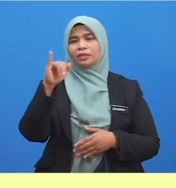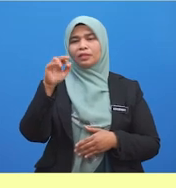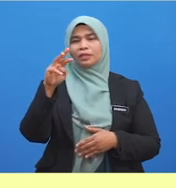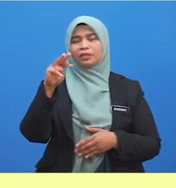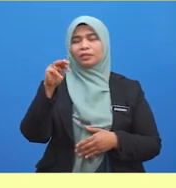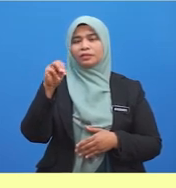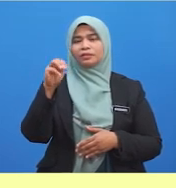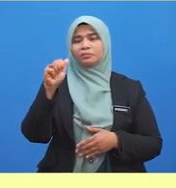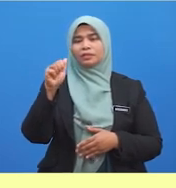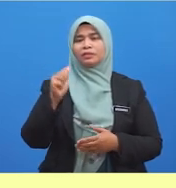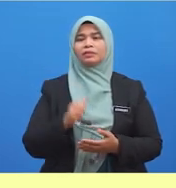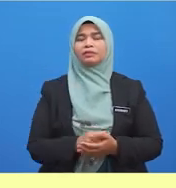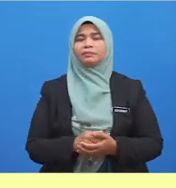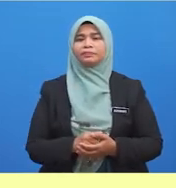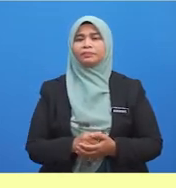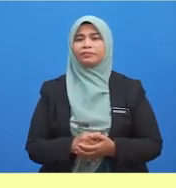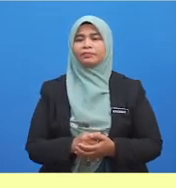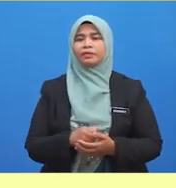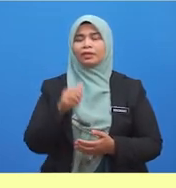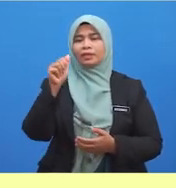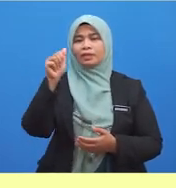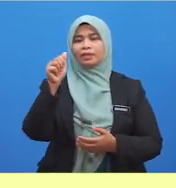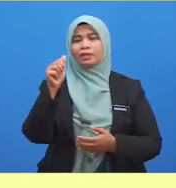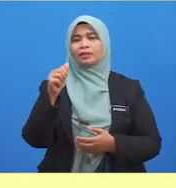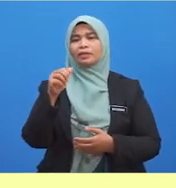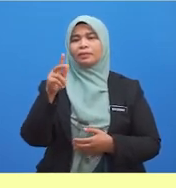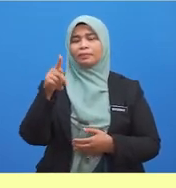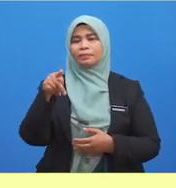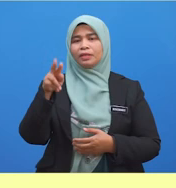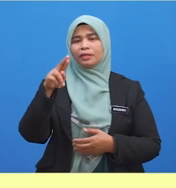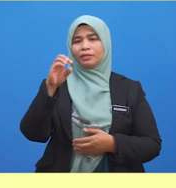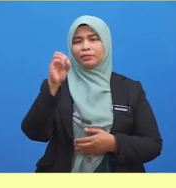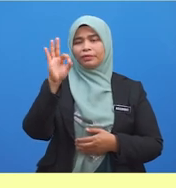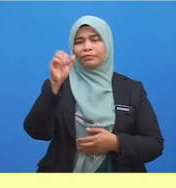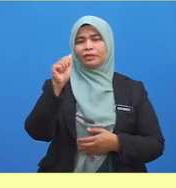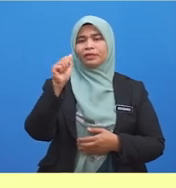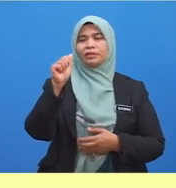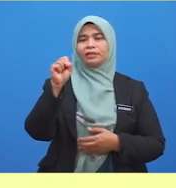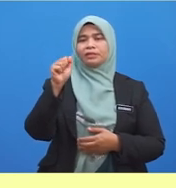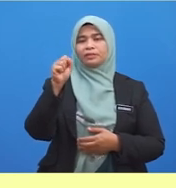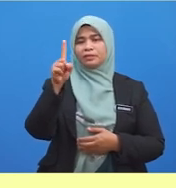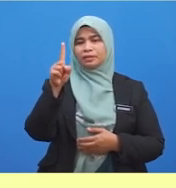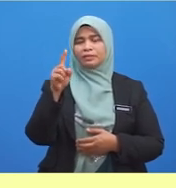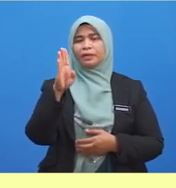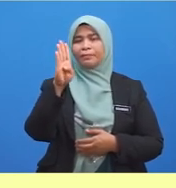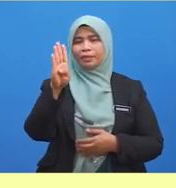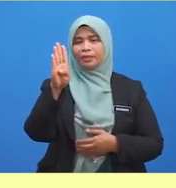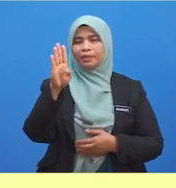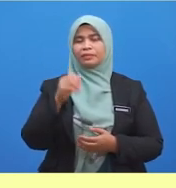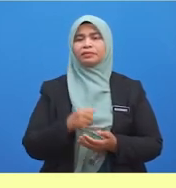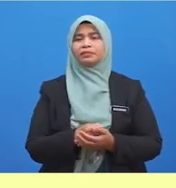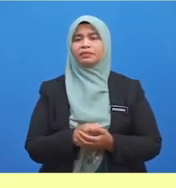peringkat pembahagian sel tersebut? A. Profasa 1, B. Profasa